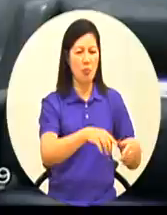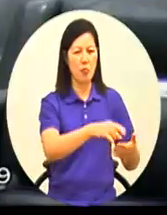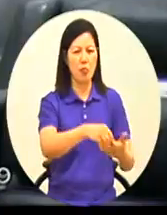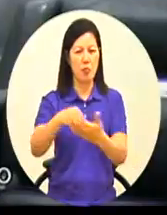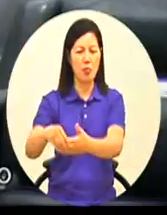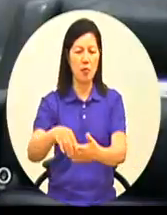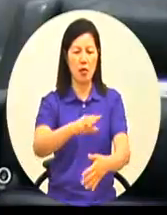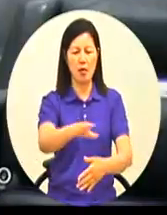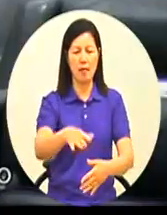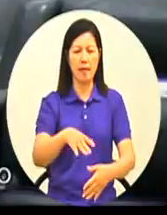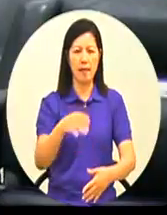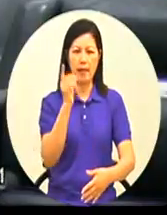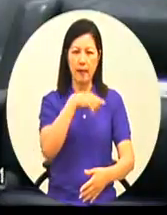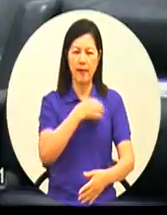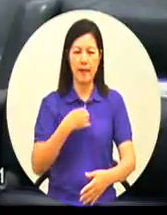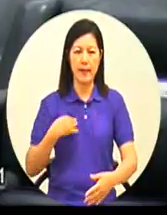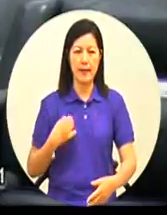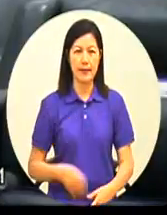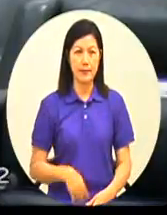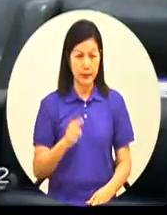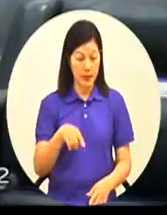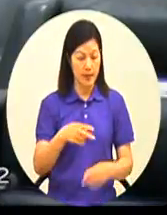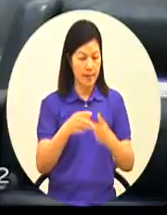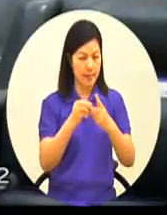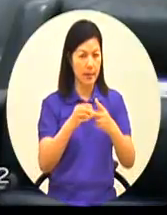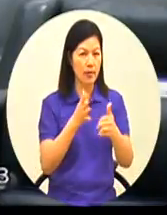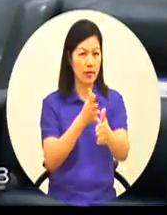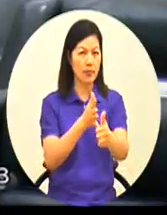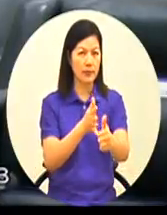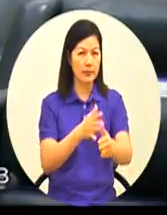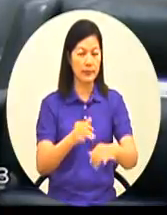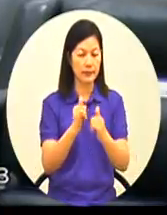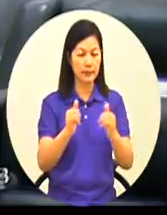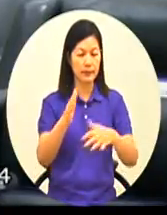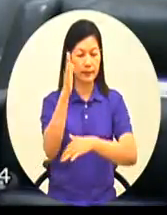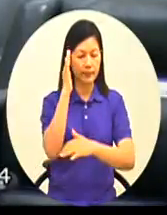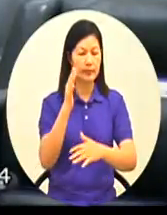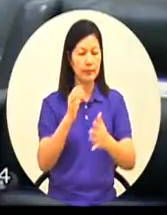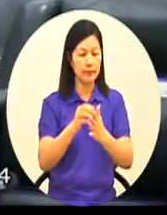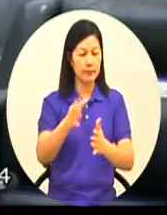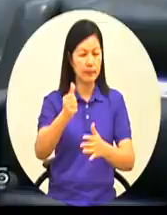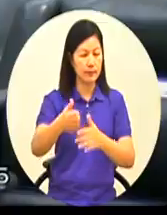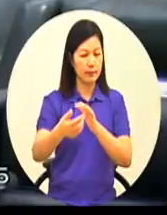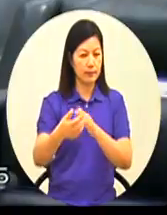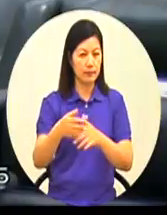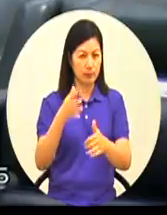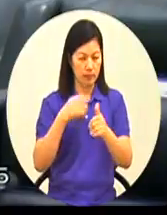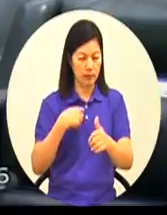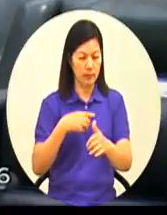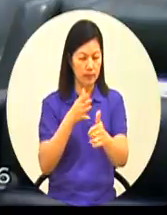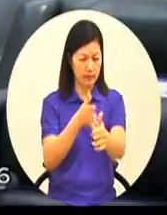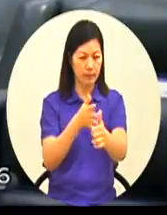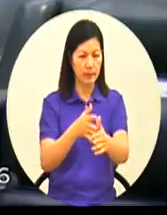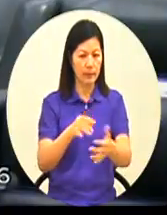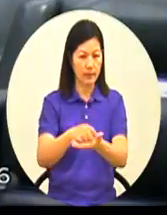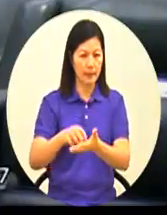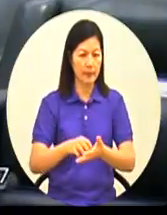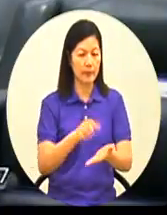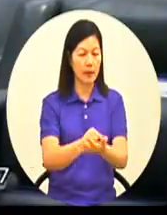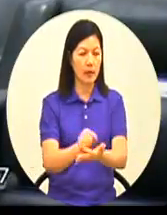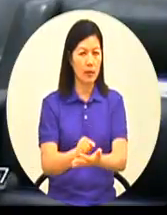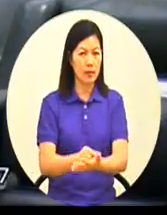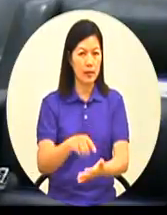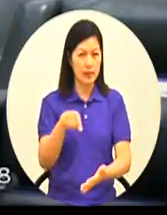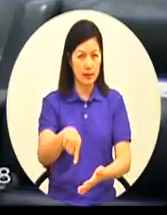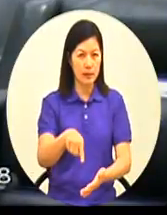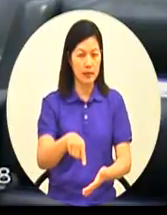公文书？所以在这边我第二个问题要请教我们民政局长，就说 对于我们的伴侣助记，究竟还有